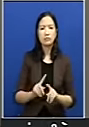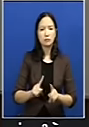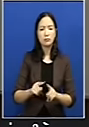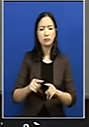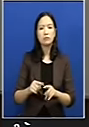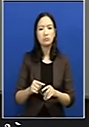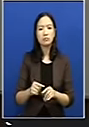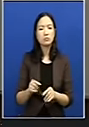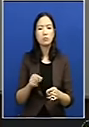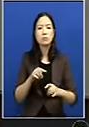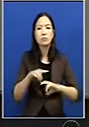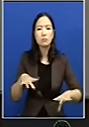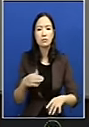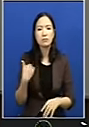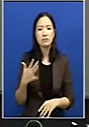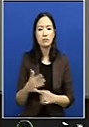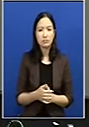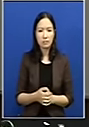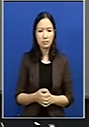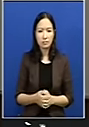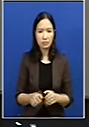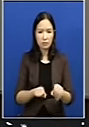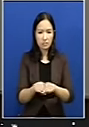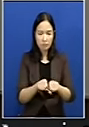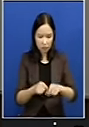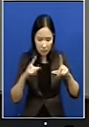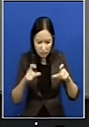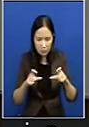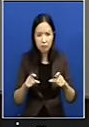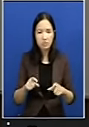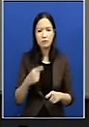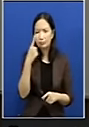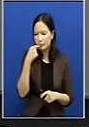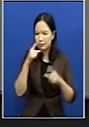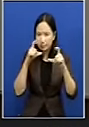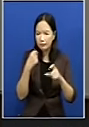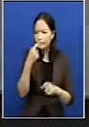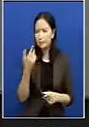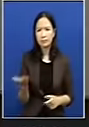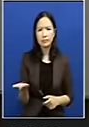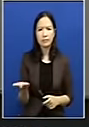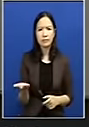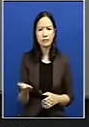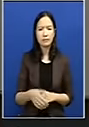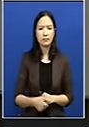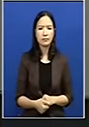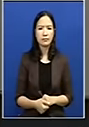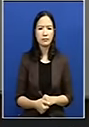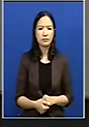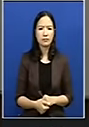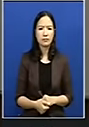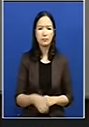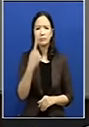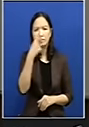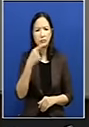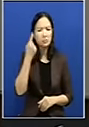สมควรไม่กูยิดแต่กูยิดไอ้ถ่ายรูปรองเท้าผมเมื่อกี้เนี่ยใครถ่ายเอาไว้เมื่อกี้ไม่ต้องมา